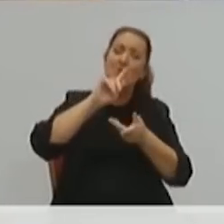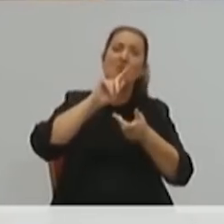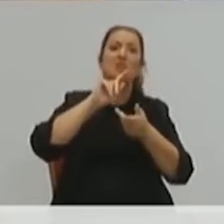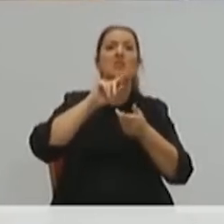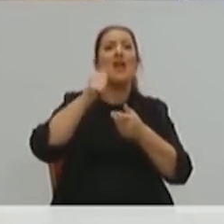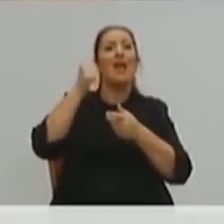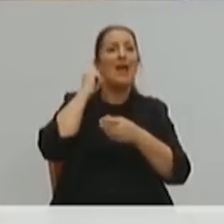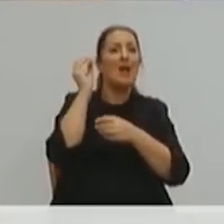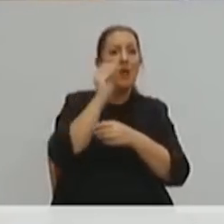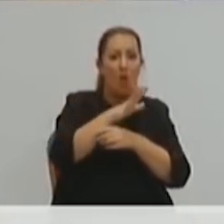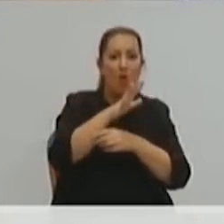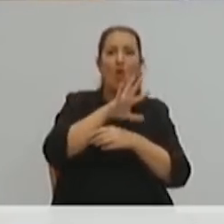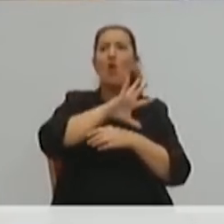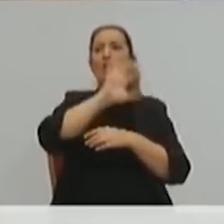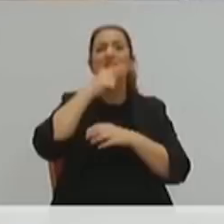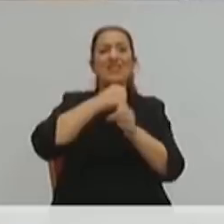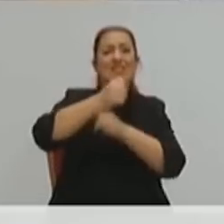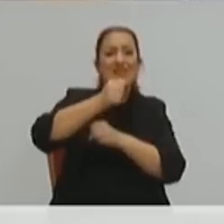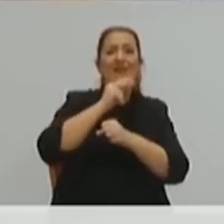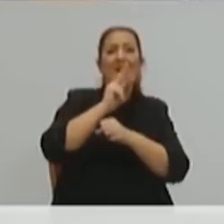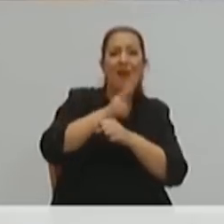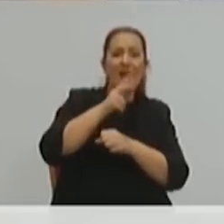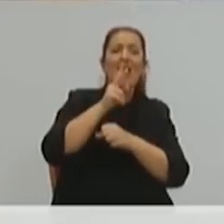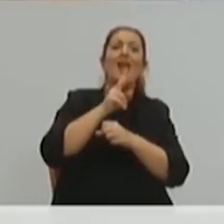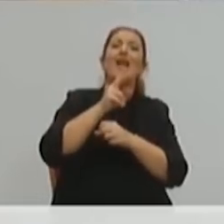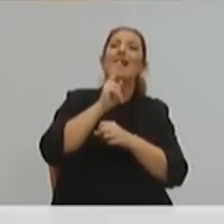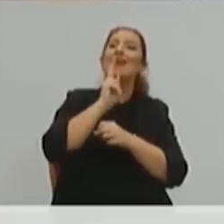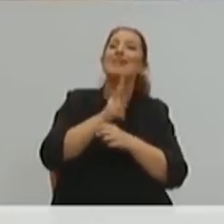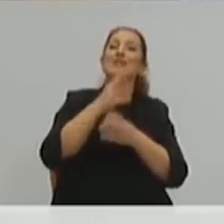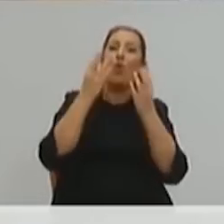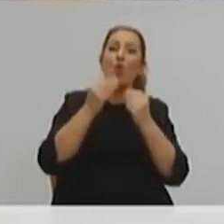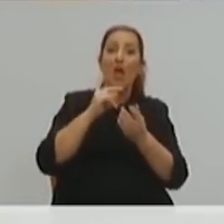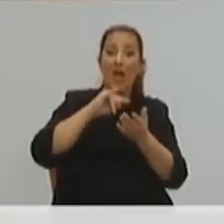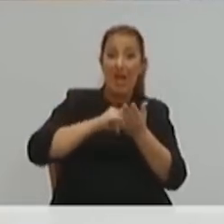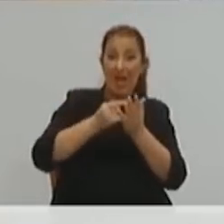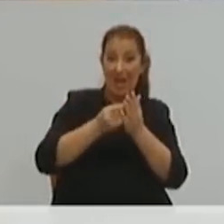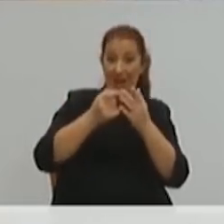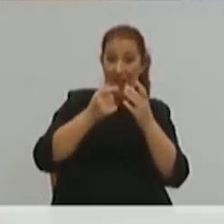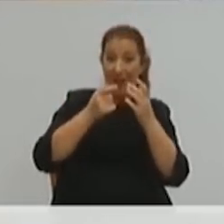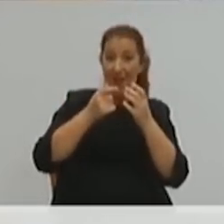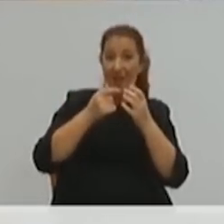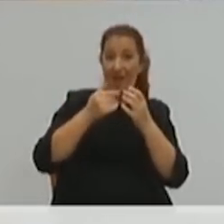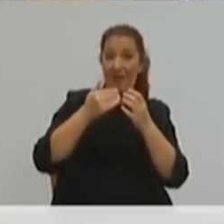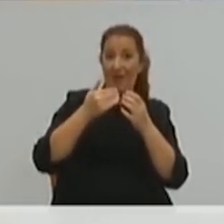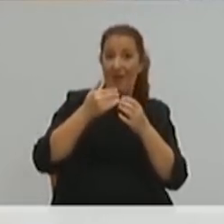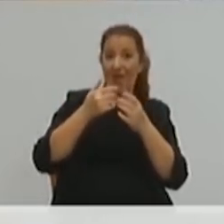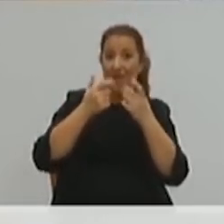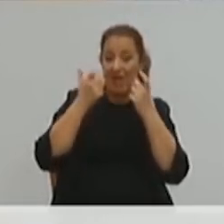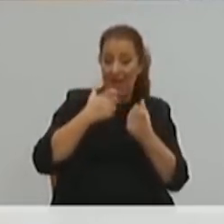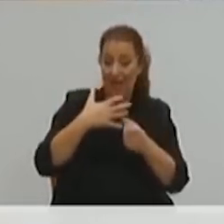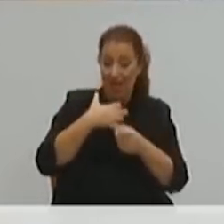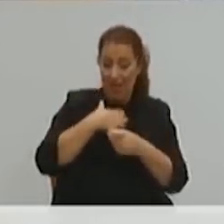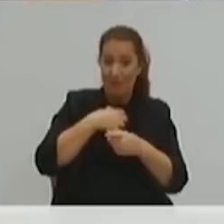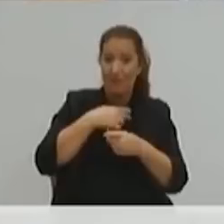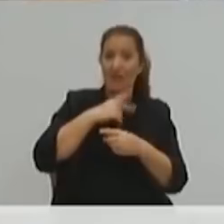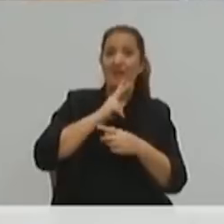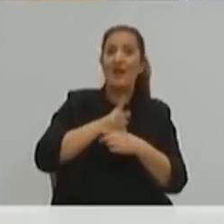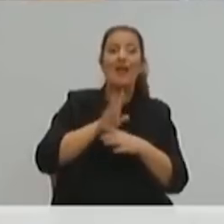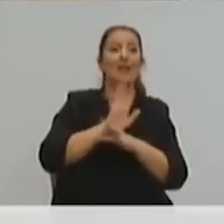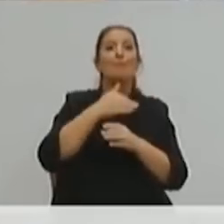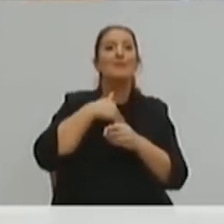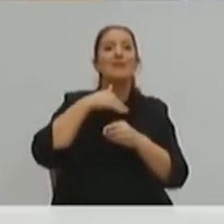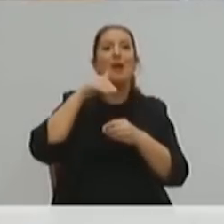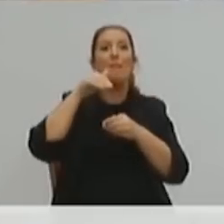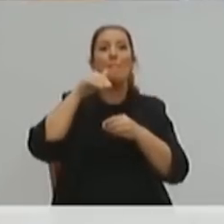onaylanıyor ve karar kesinleşiyor. Yani biz idarenin yerine kendimizi koyup, çünkü idarenin yerine koysak yapamayız. Biz meclis yerine koyduğumuz